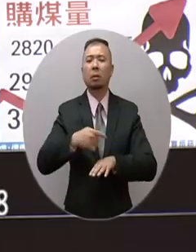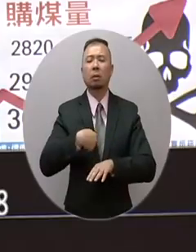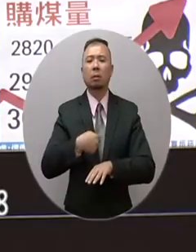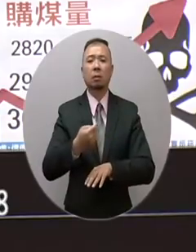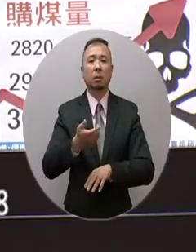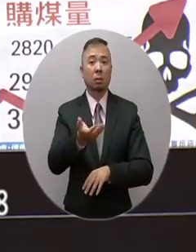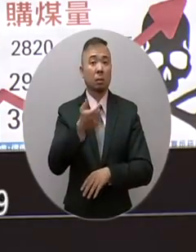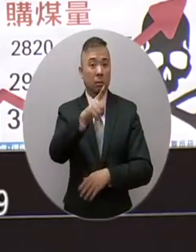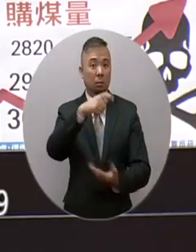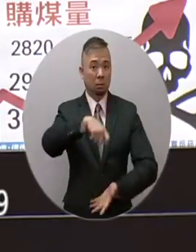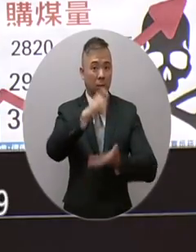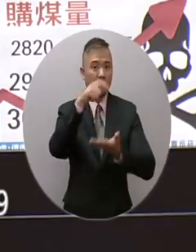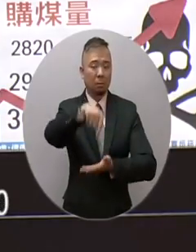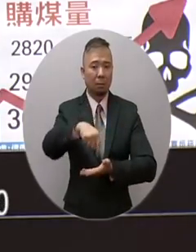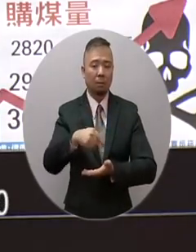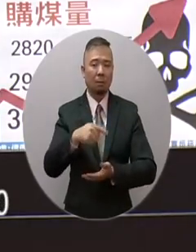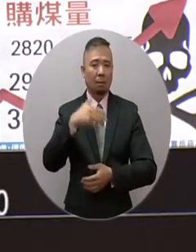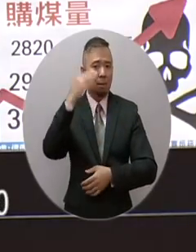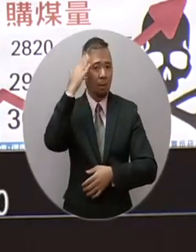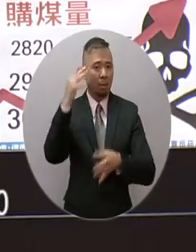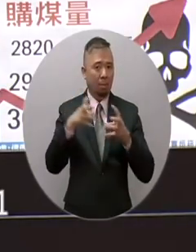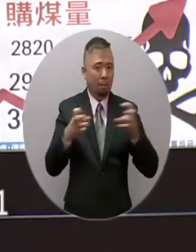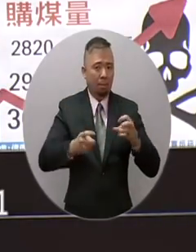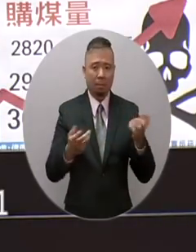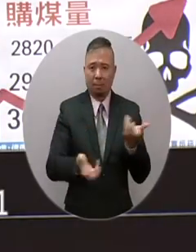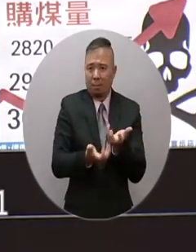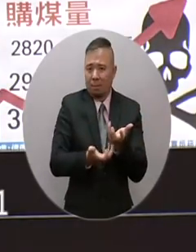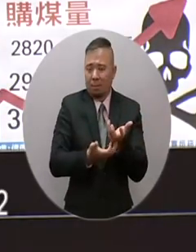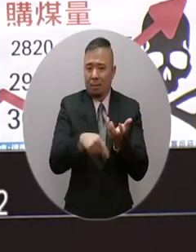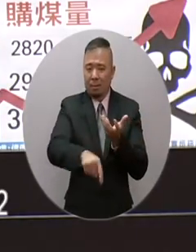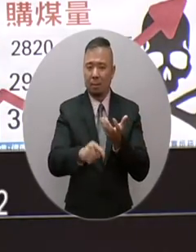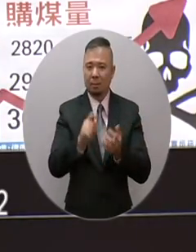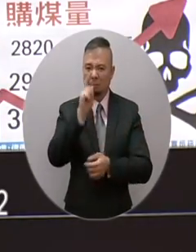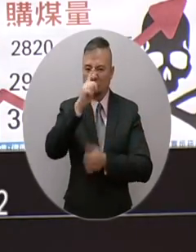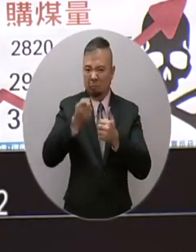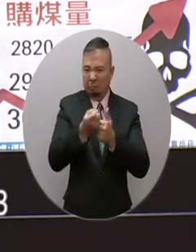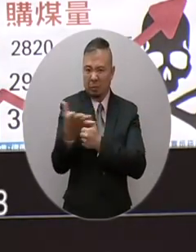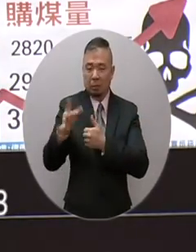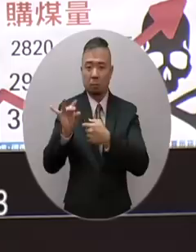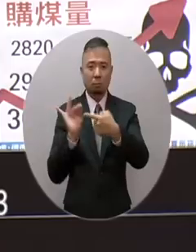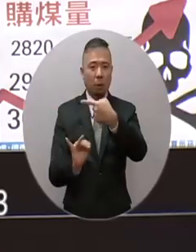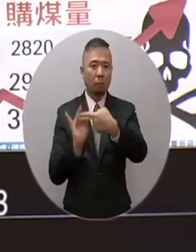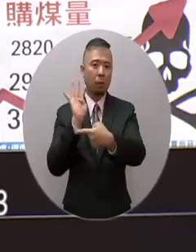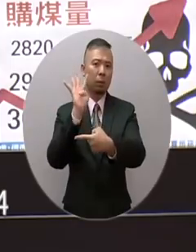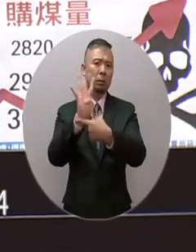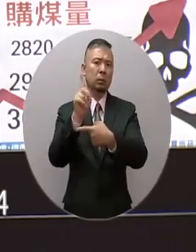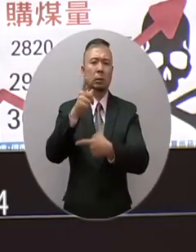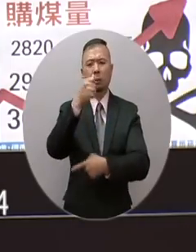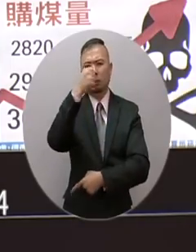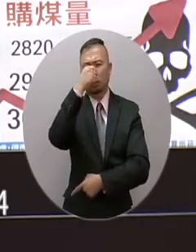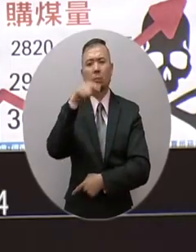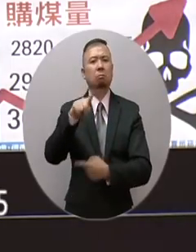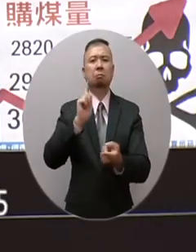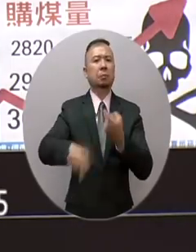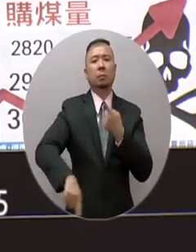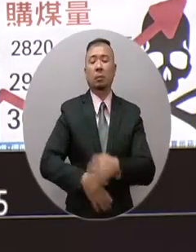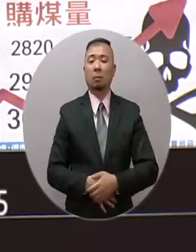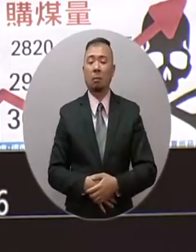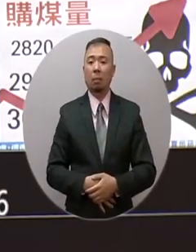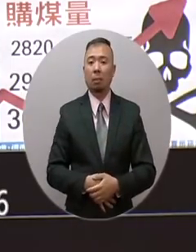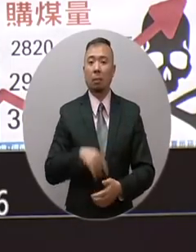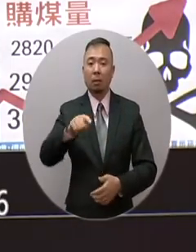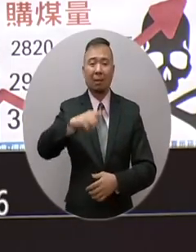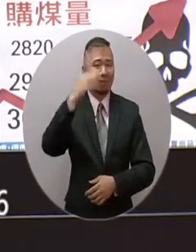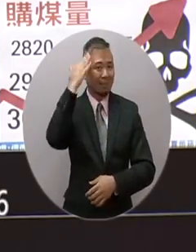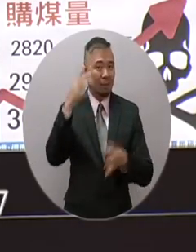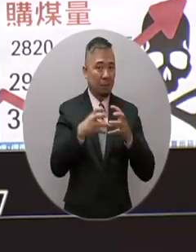就是说所谓的燃煤只占这个全部污染的4%，这是不对的啦，因为你所燃煤的部分就是在固定污染